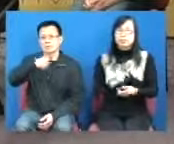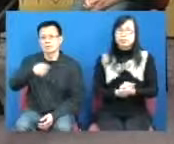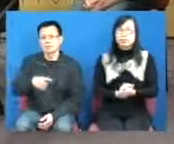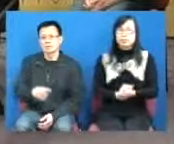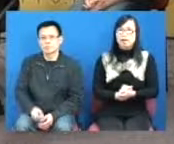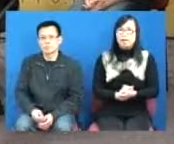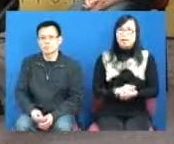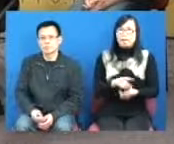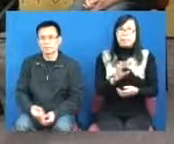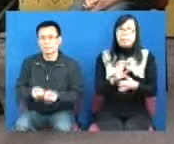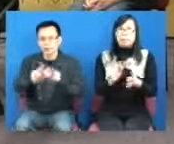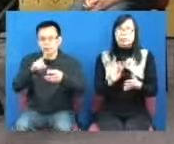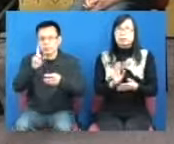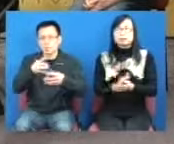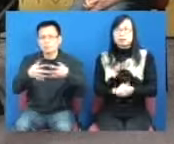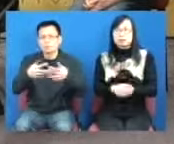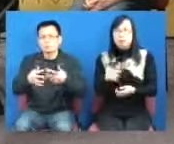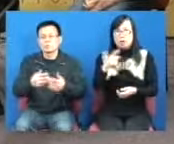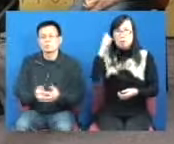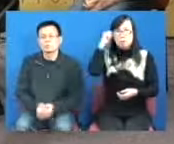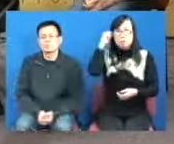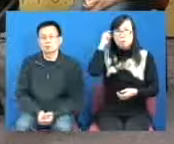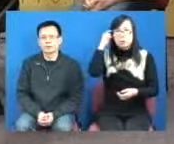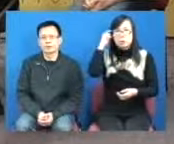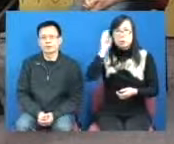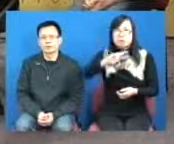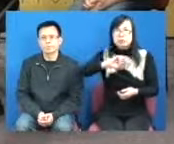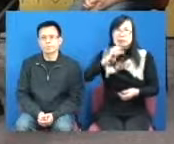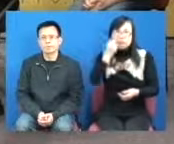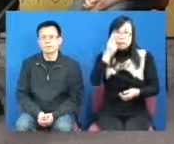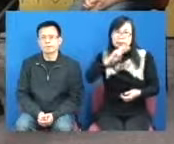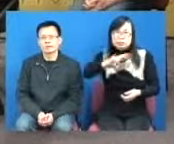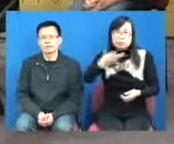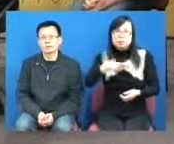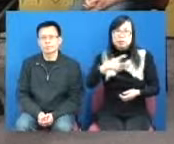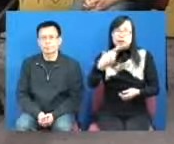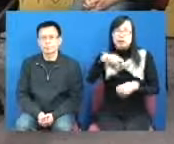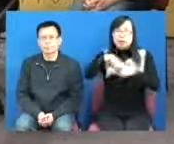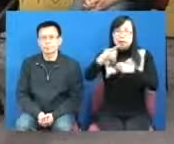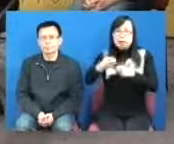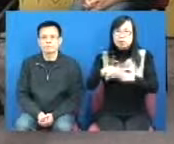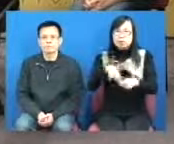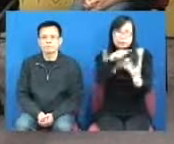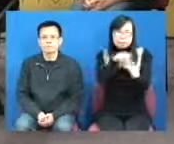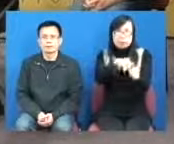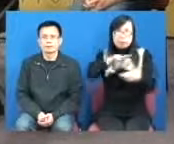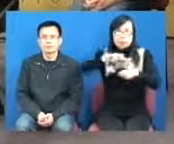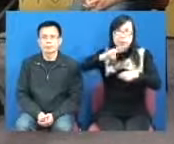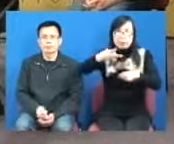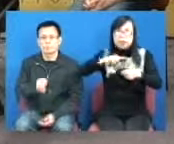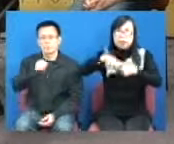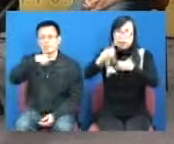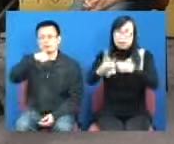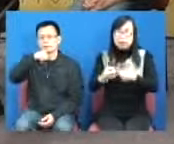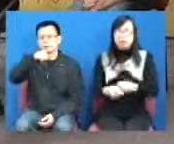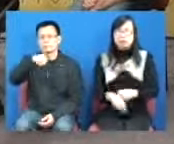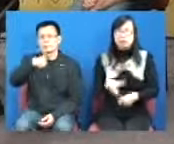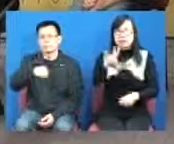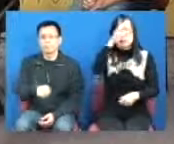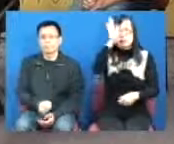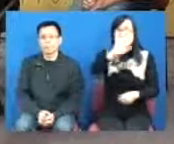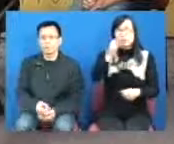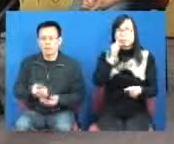不是說你想著突然變成另一件事然後逼得多逼又變成另一件事即政府不是